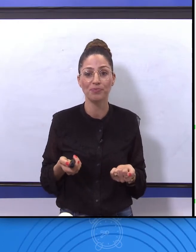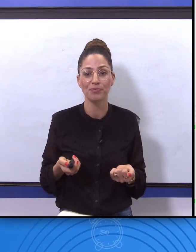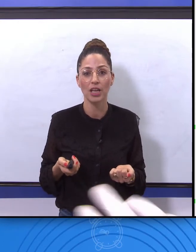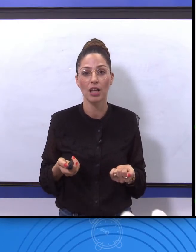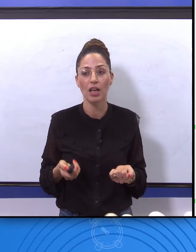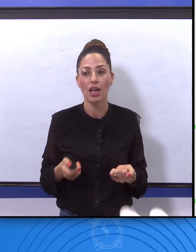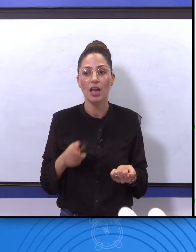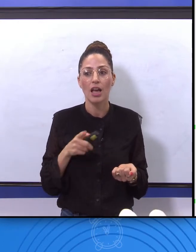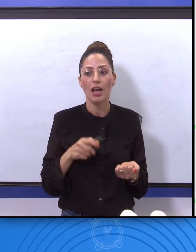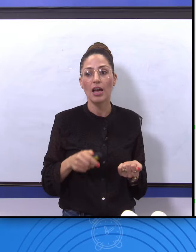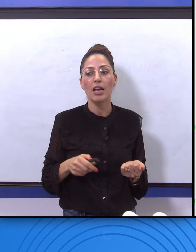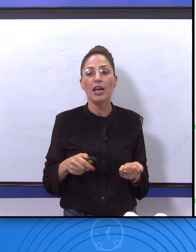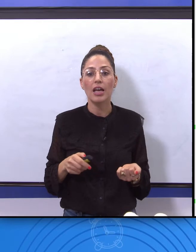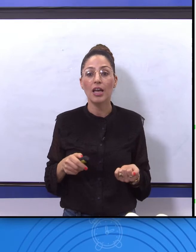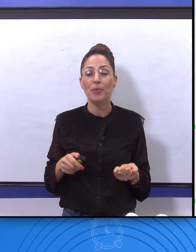חיצוניים.